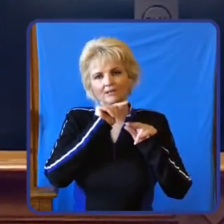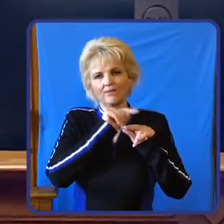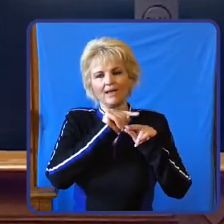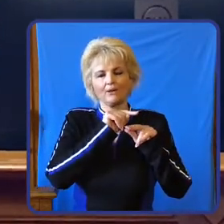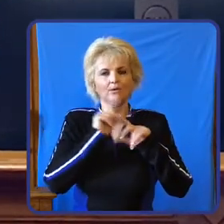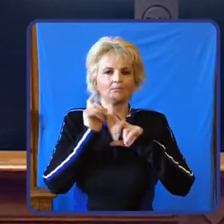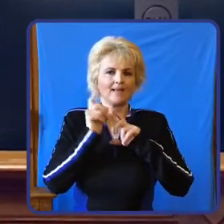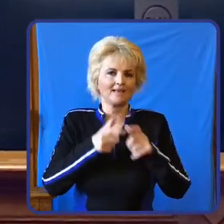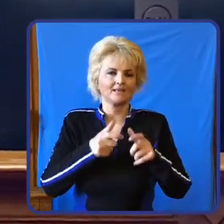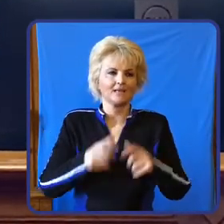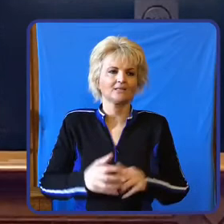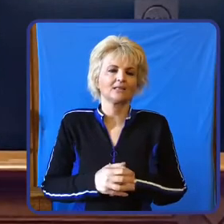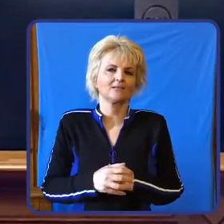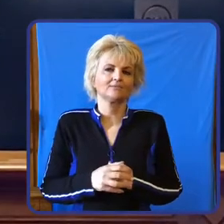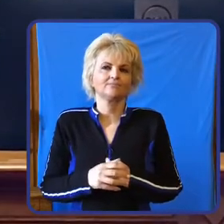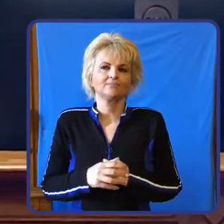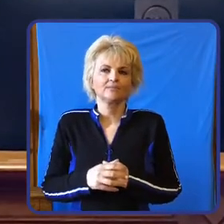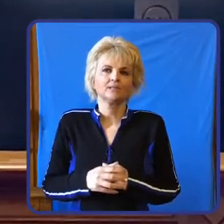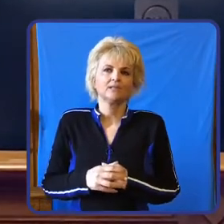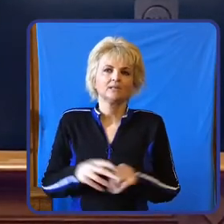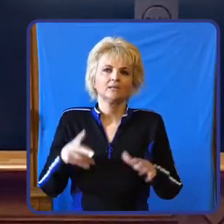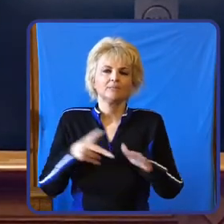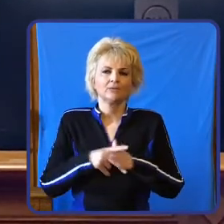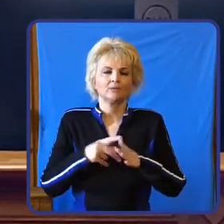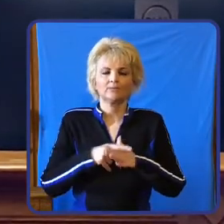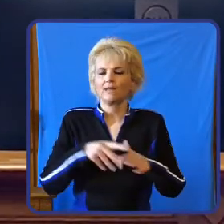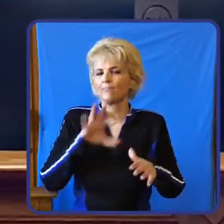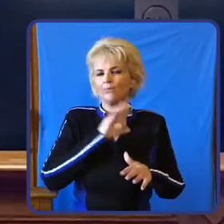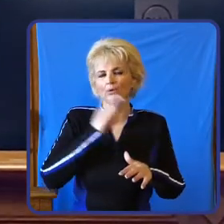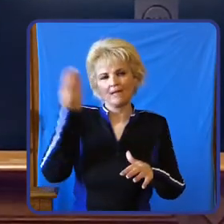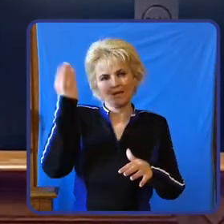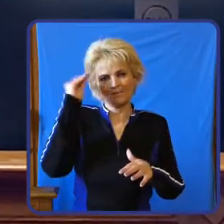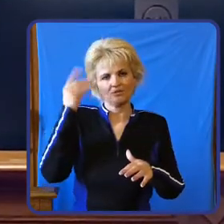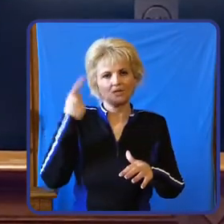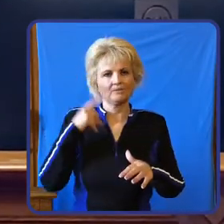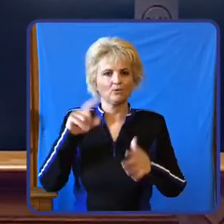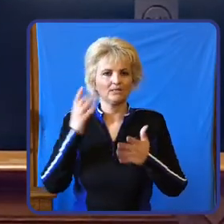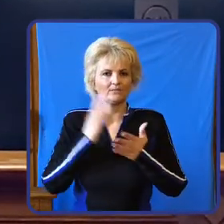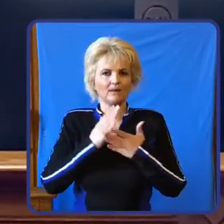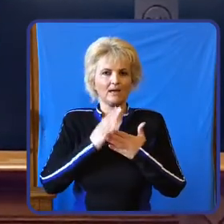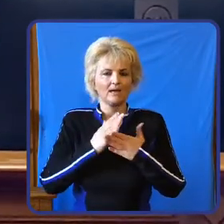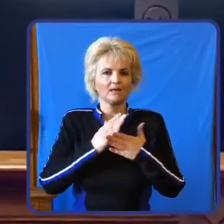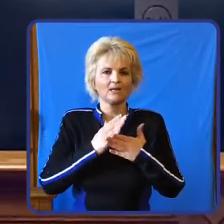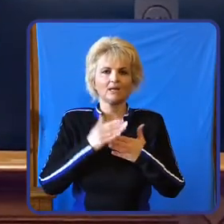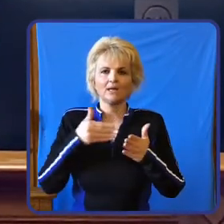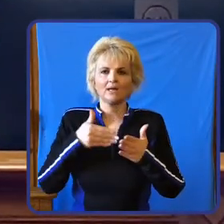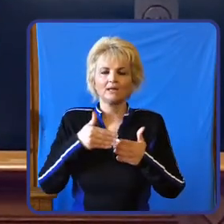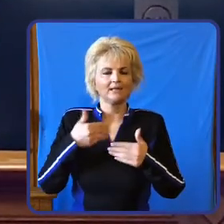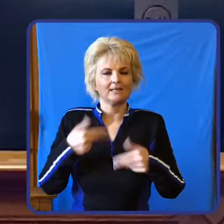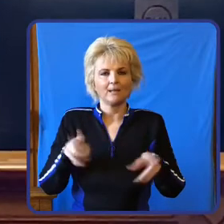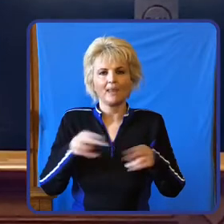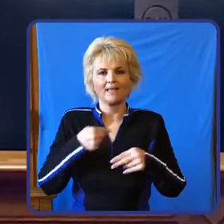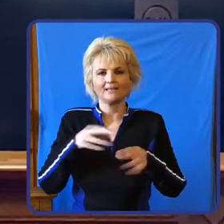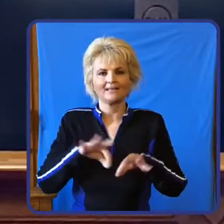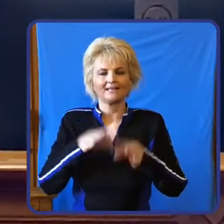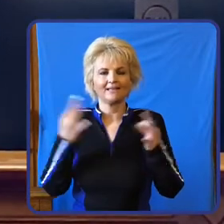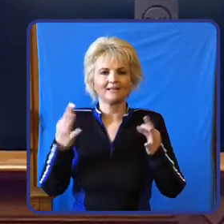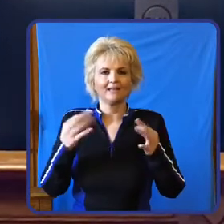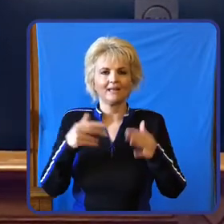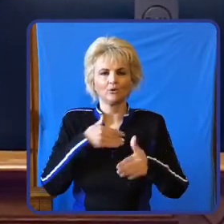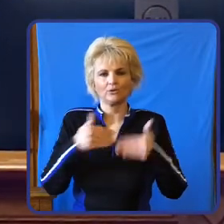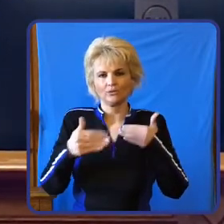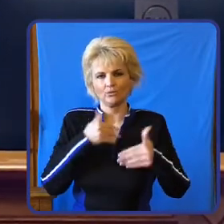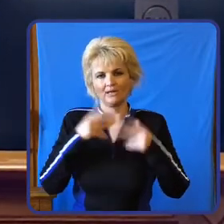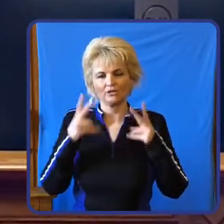hogy megérkezzen, miközben nem is polgármester volt már adott esetben akkor, mégsem lehetett nélküle közgyűlését meg kellett várni. Aztán